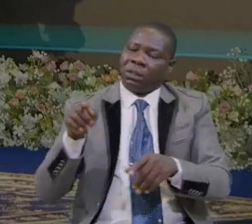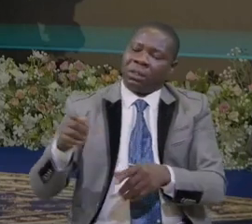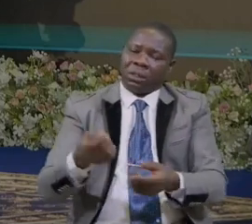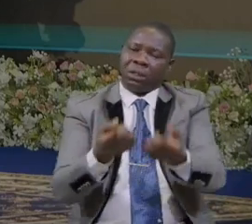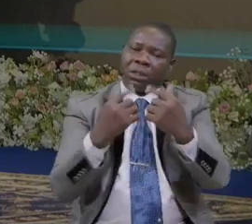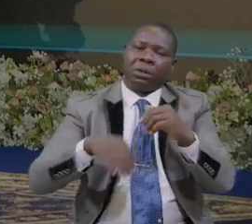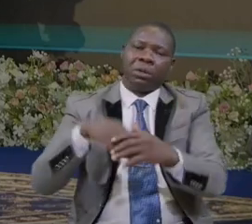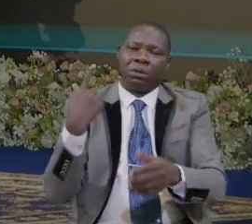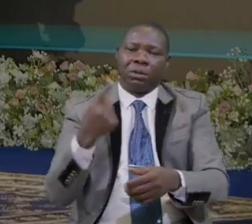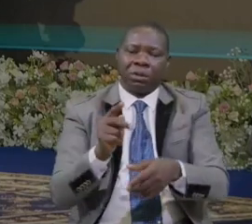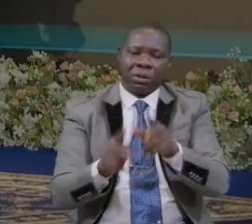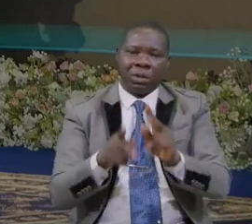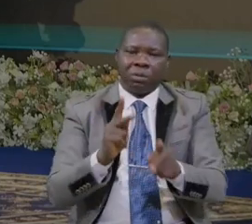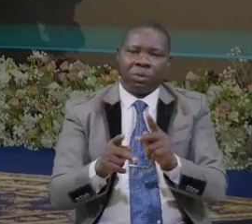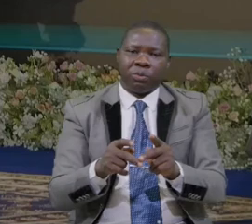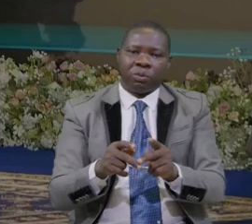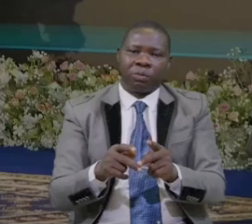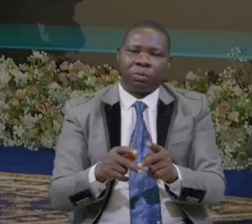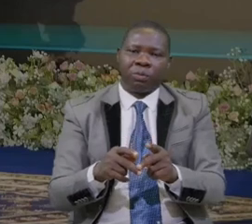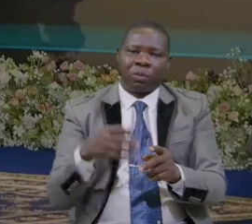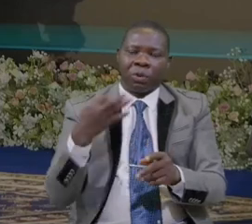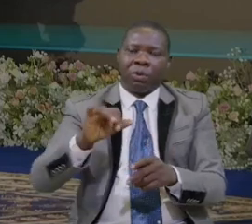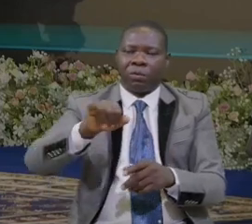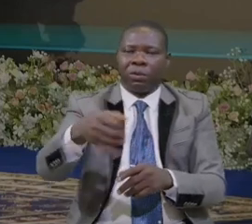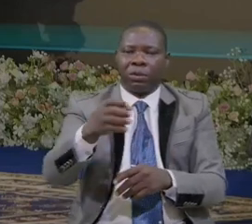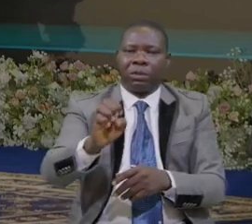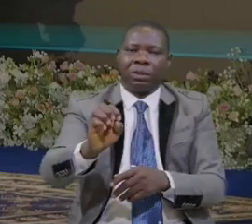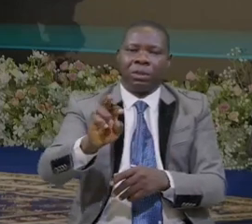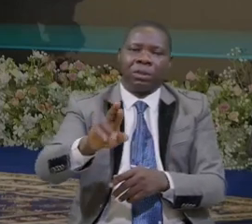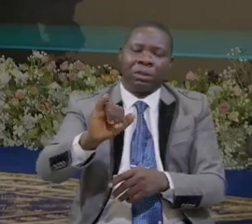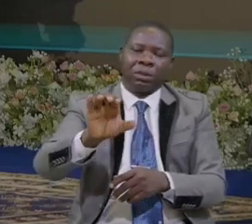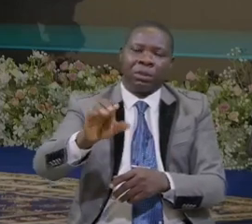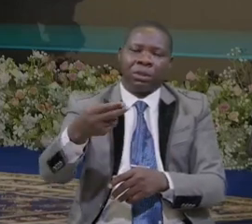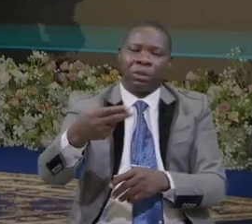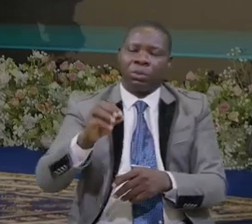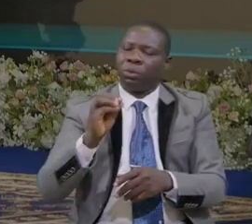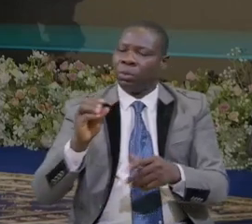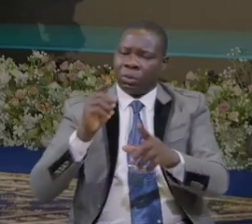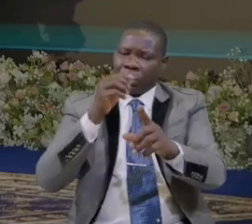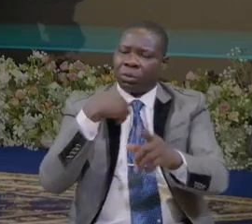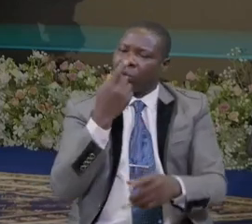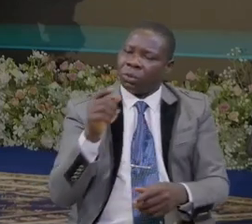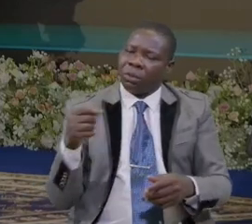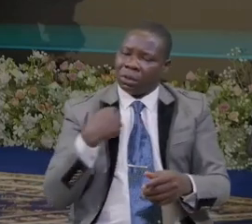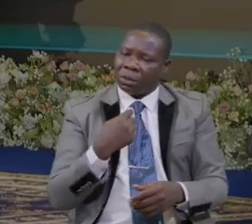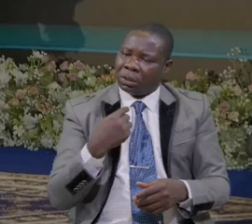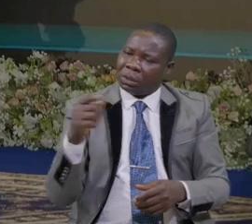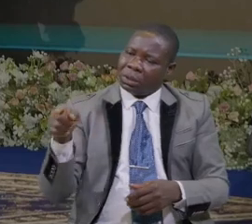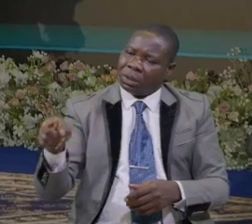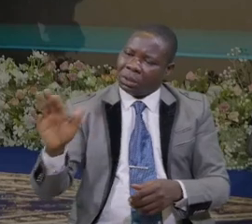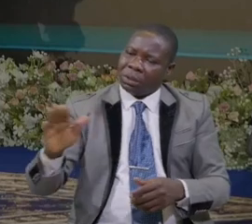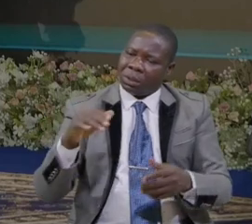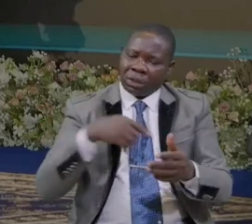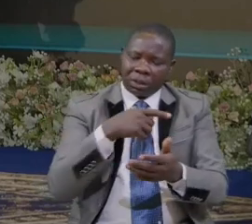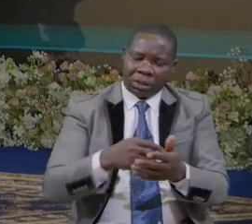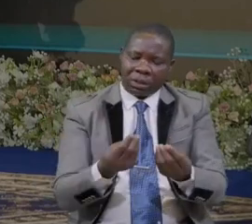Comme il était venu, les gens de Jéricho l'ont dit, regarde, ce pays est vraiment agréable, mais les eaux ne